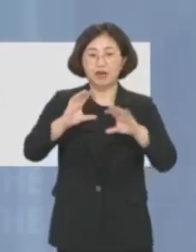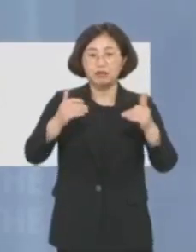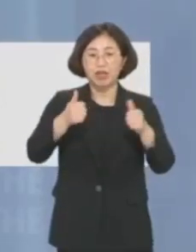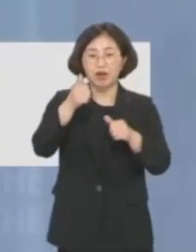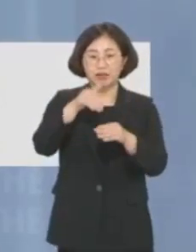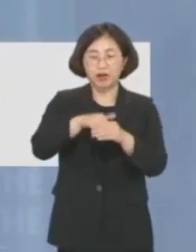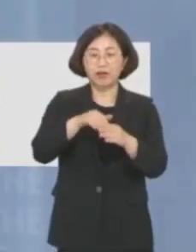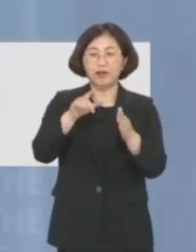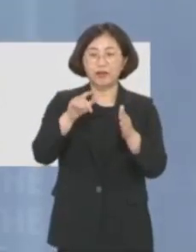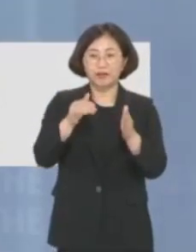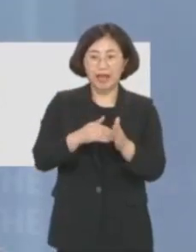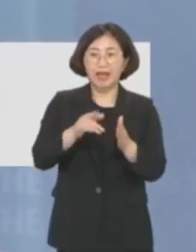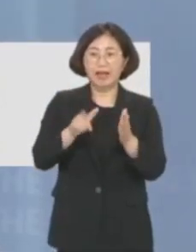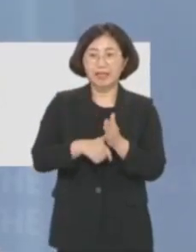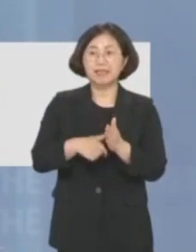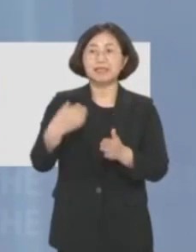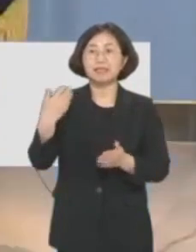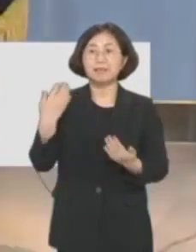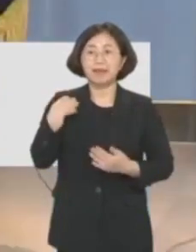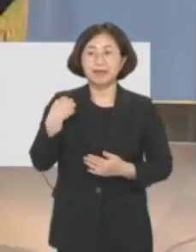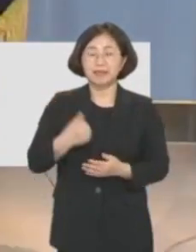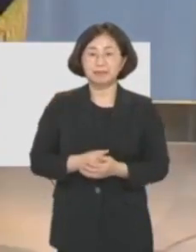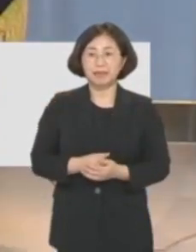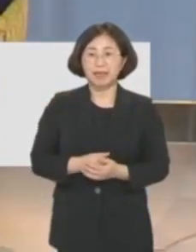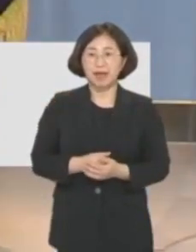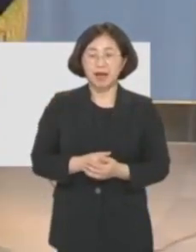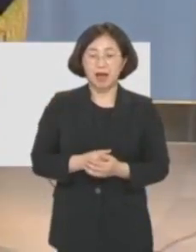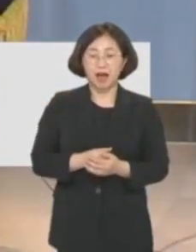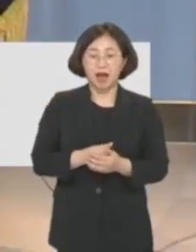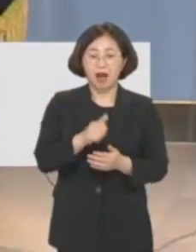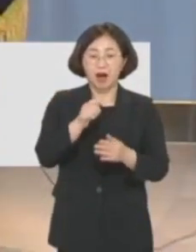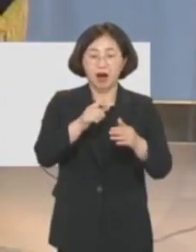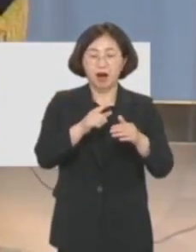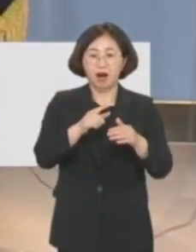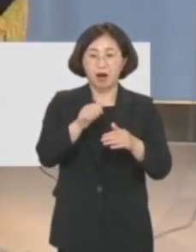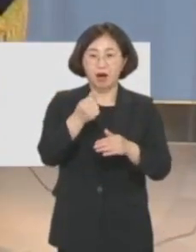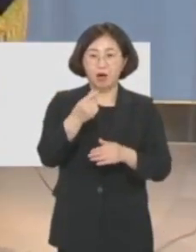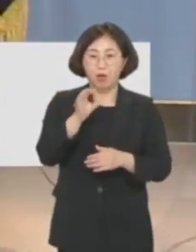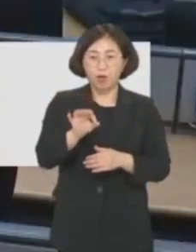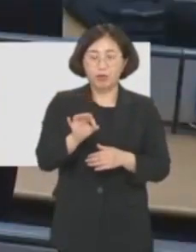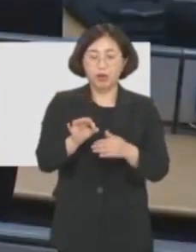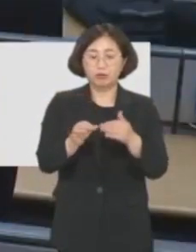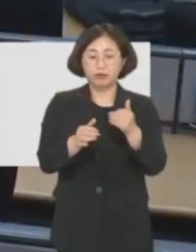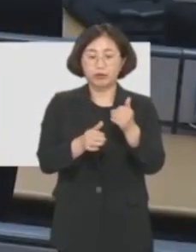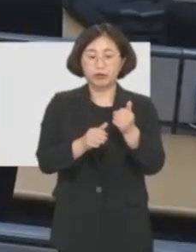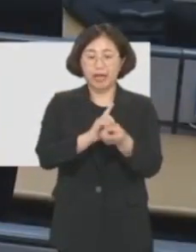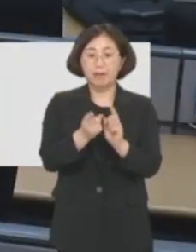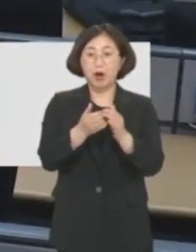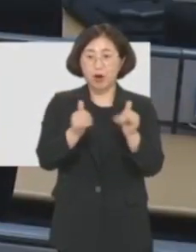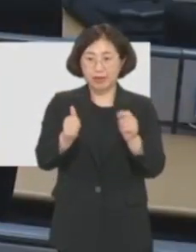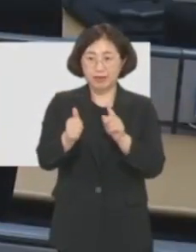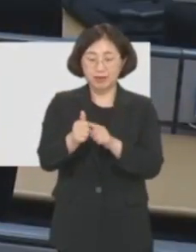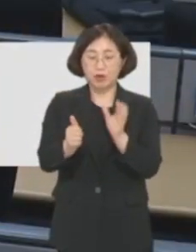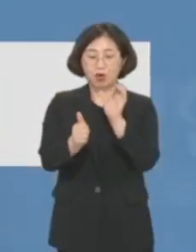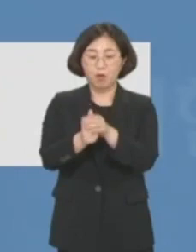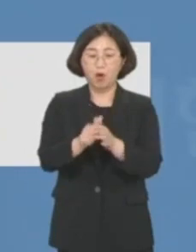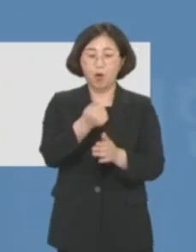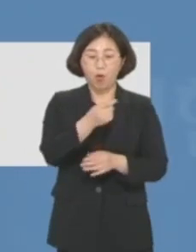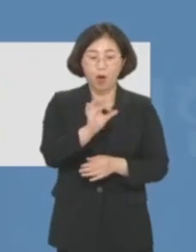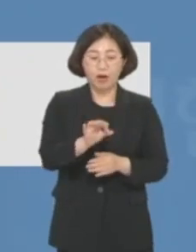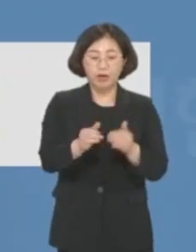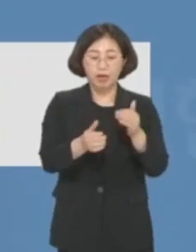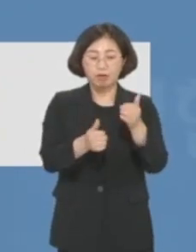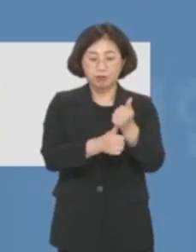현안을 다루게 됐습니다 최근 세종시가 지역구인 홍성국 의원의 원내대변이나 임명되고 황혜원이